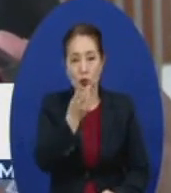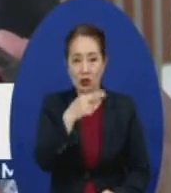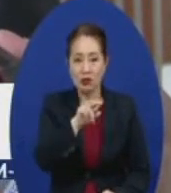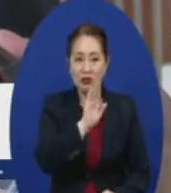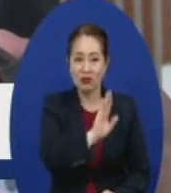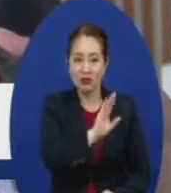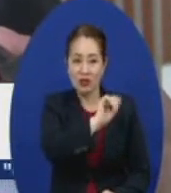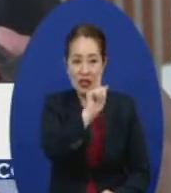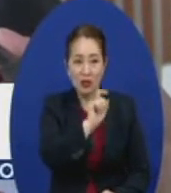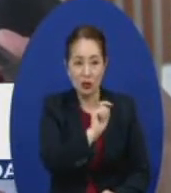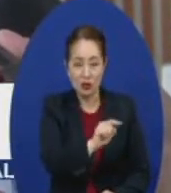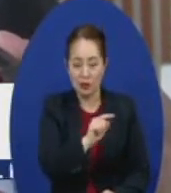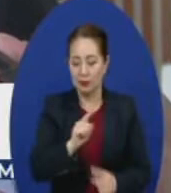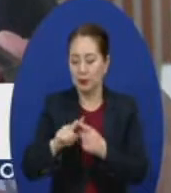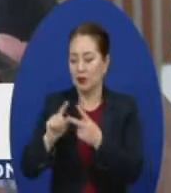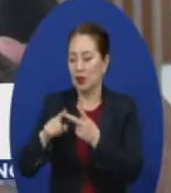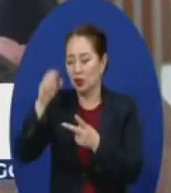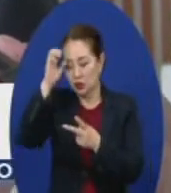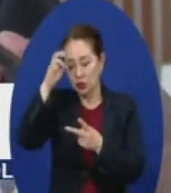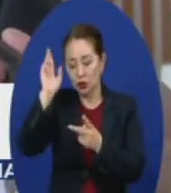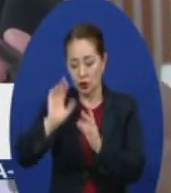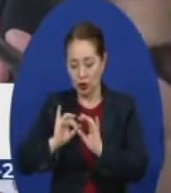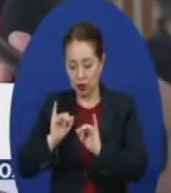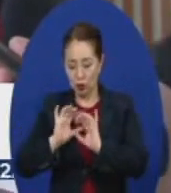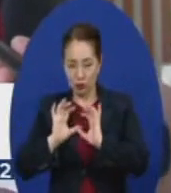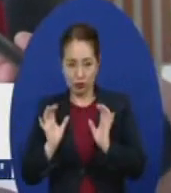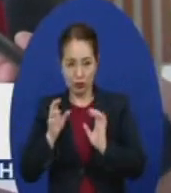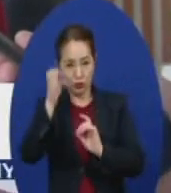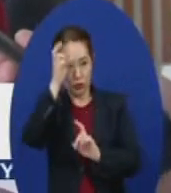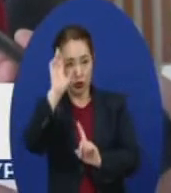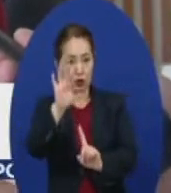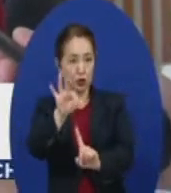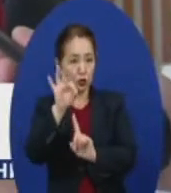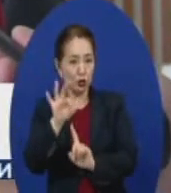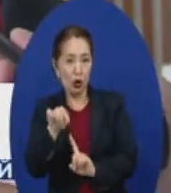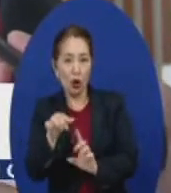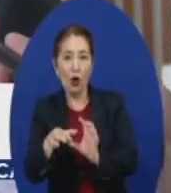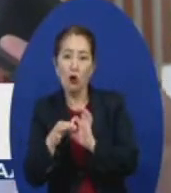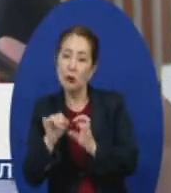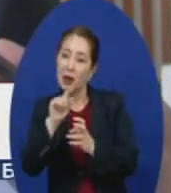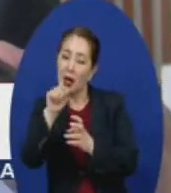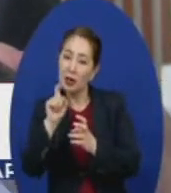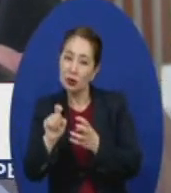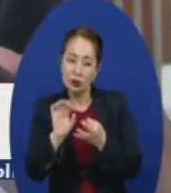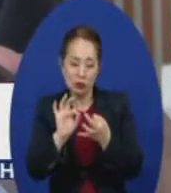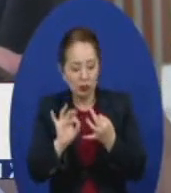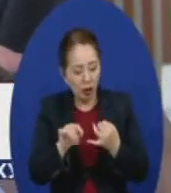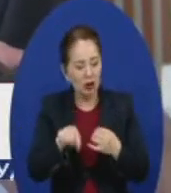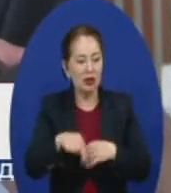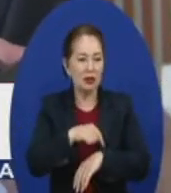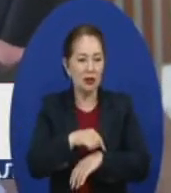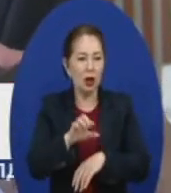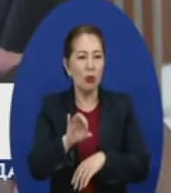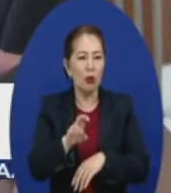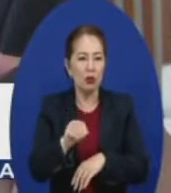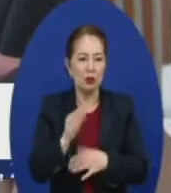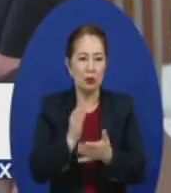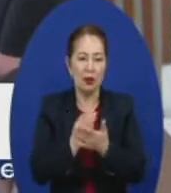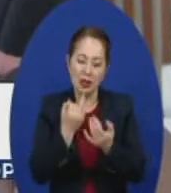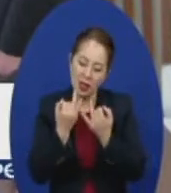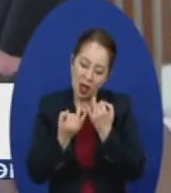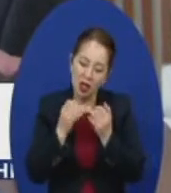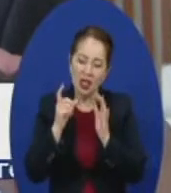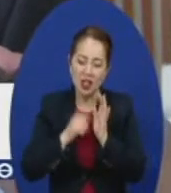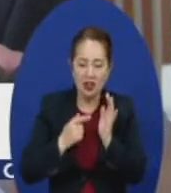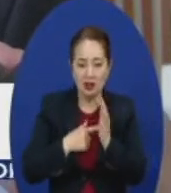гэдэг юм уу? За одоо эсвэл ерөнхийлөгч парламентаа сонгох гэдэг юм уу? Зарим асуудлууд дээр бол бас одоо бас цаг нь болсон уу? Бас энэ жоохон бодох ёстой,